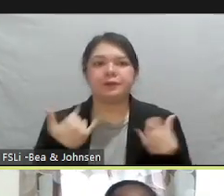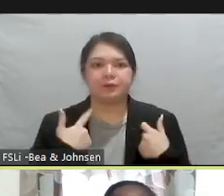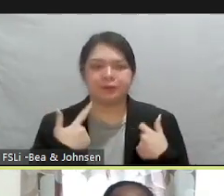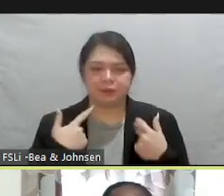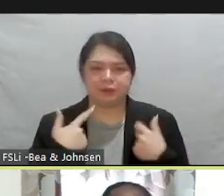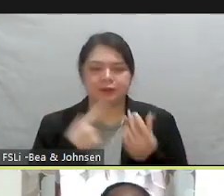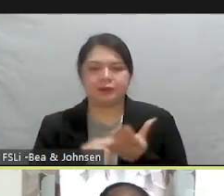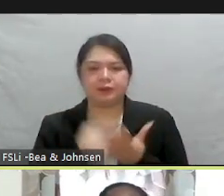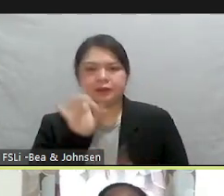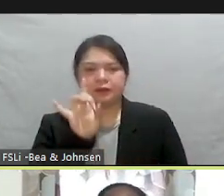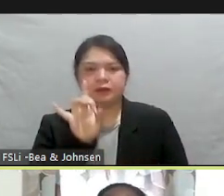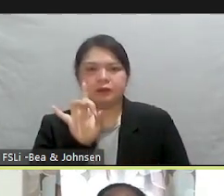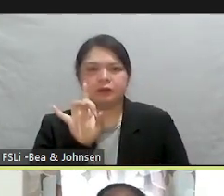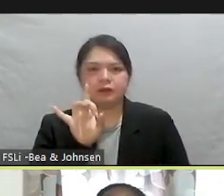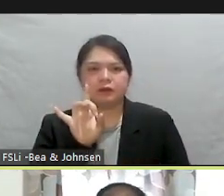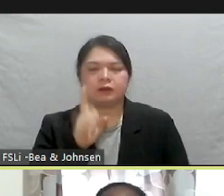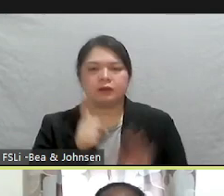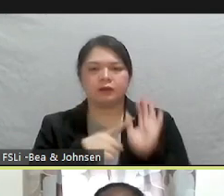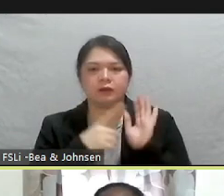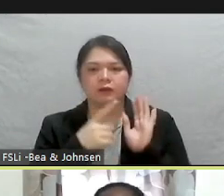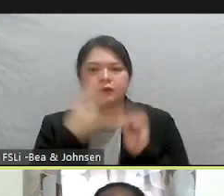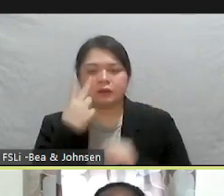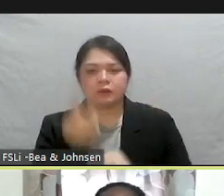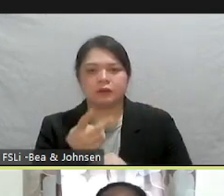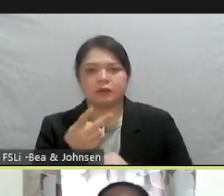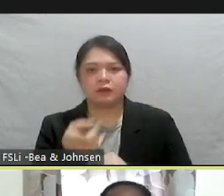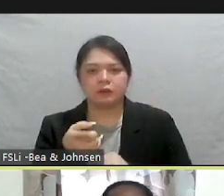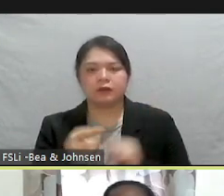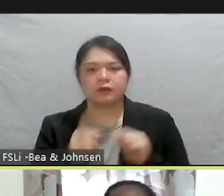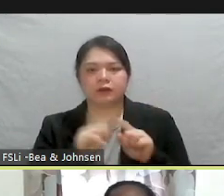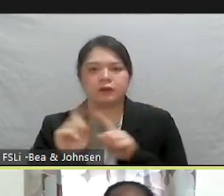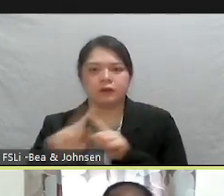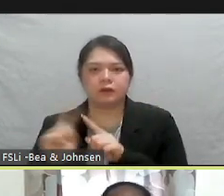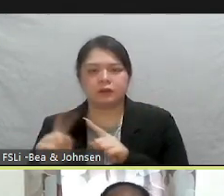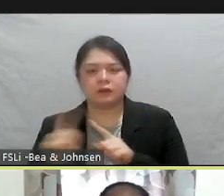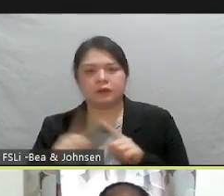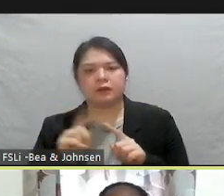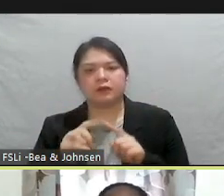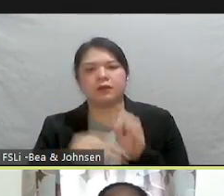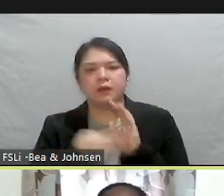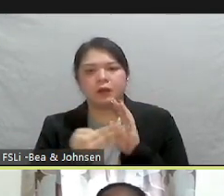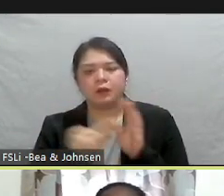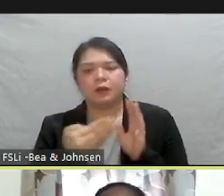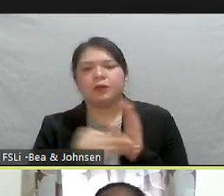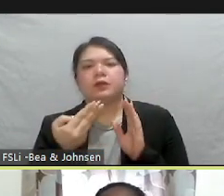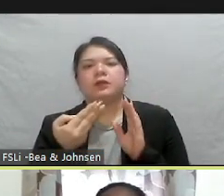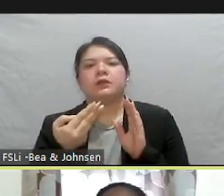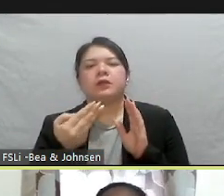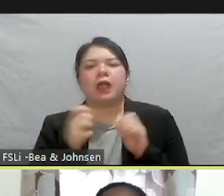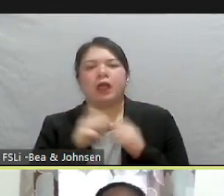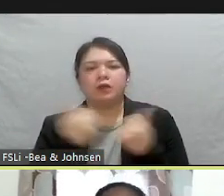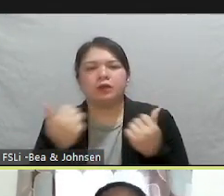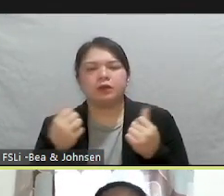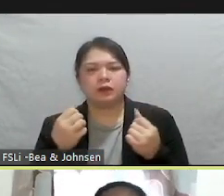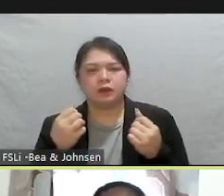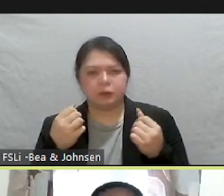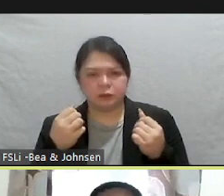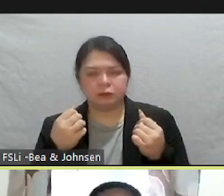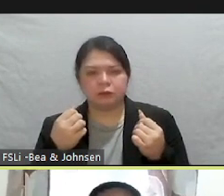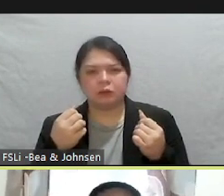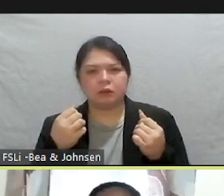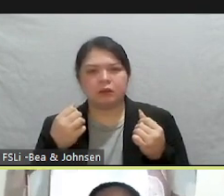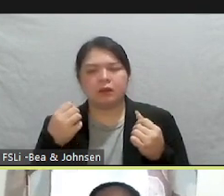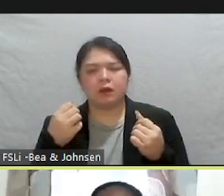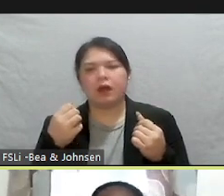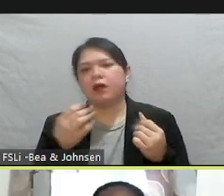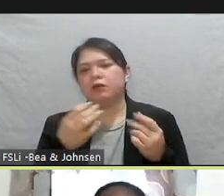grade 8 natin na kung saan may mga modules kaming nagawang katutubong panggagamot. Sa grade,